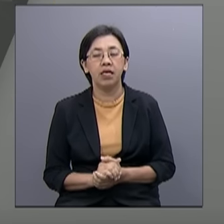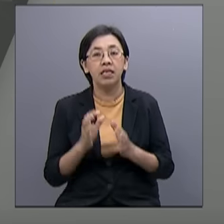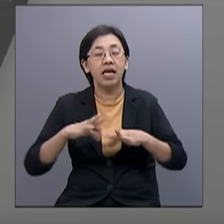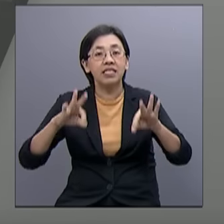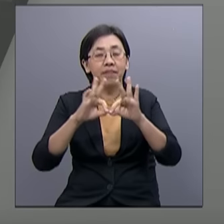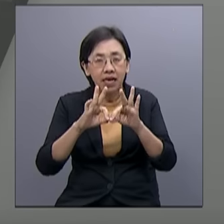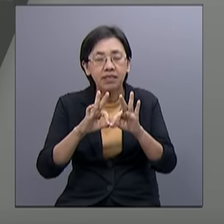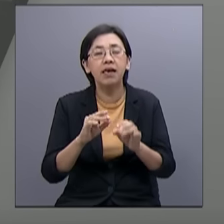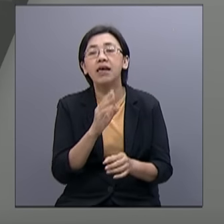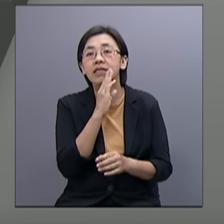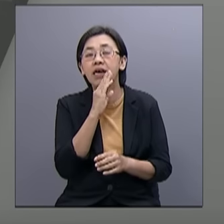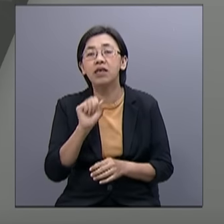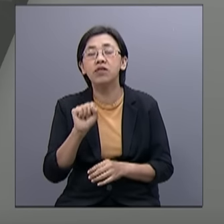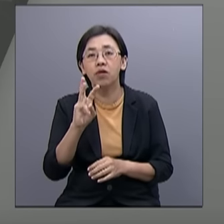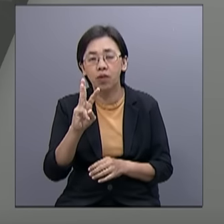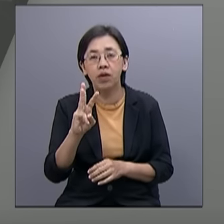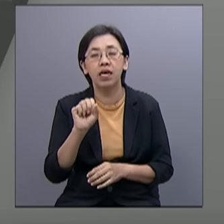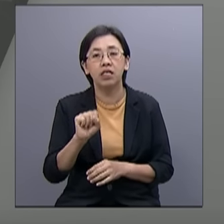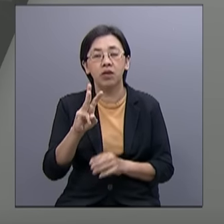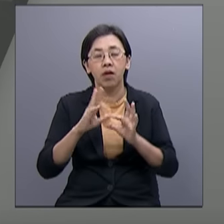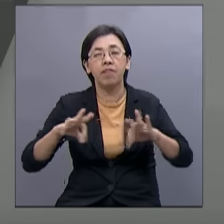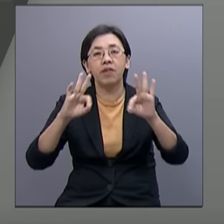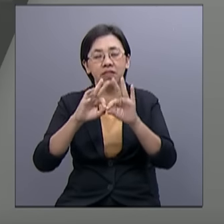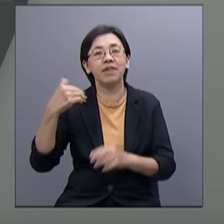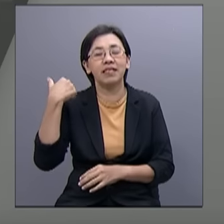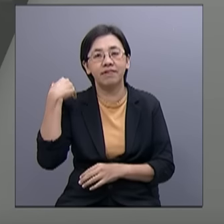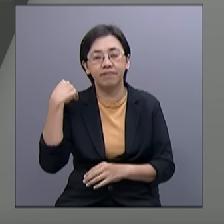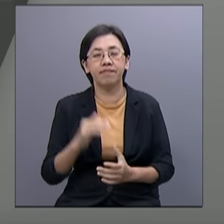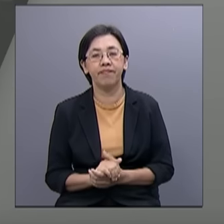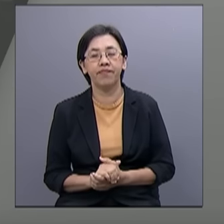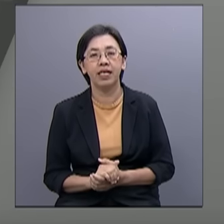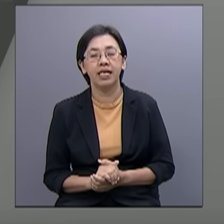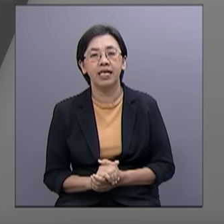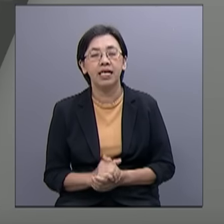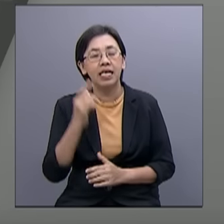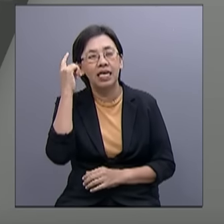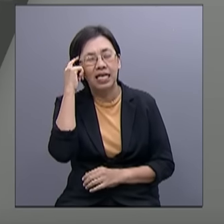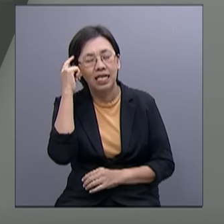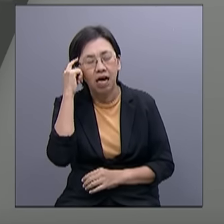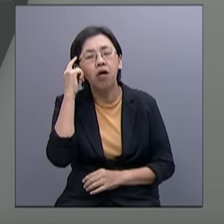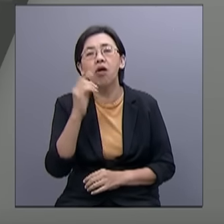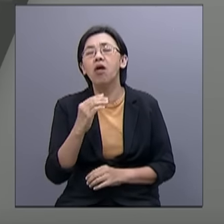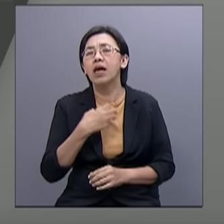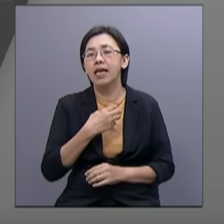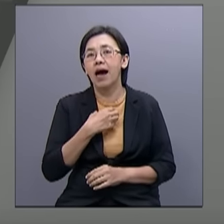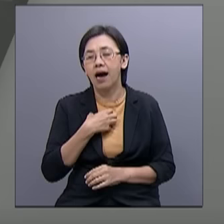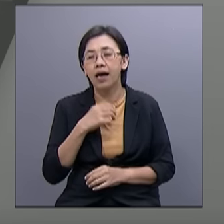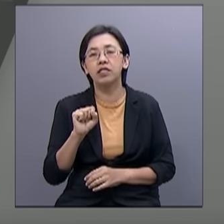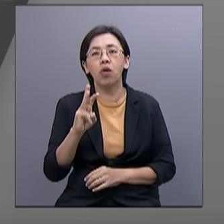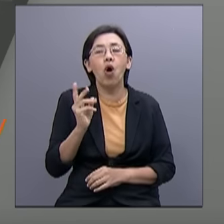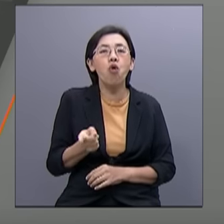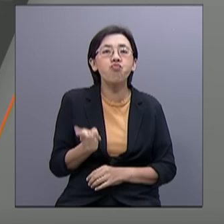ำเป็นของสว.เนี่ยก็เคยมีกันมาตั้งนานแล้วดังนั้นก็มองในแง่ที่ควรจะมีต่อไปแหละแต่ว่าในการ